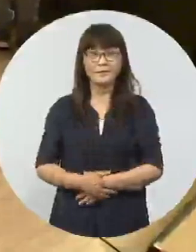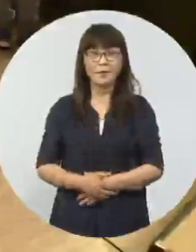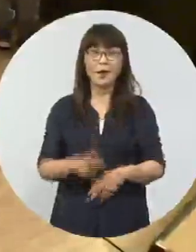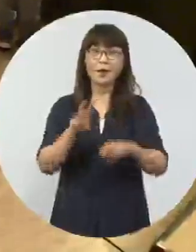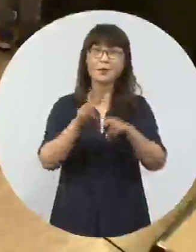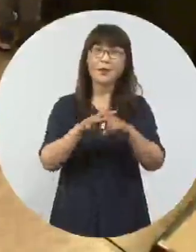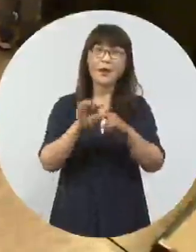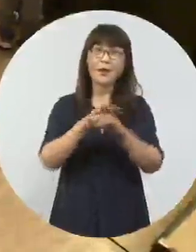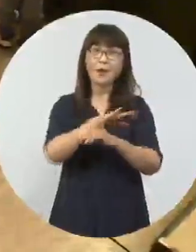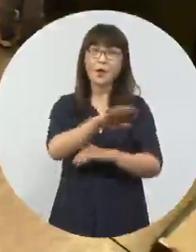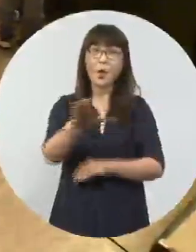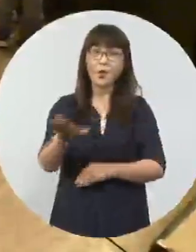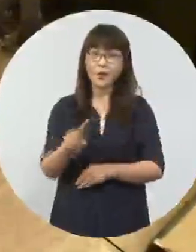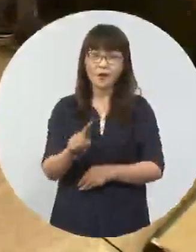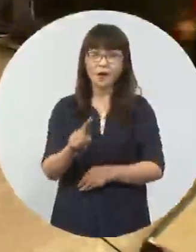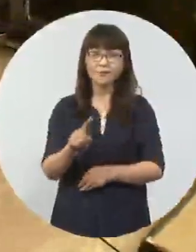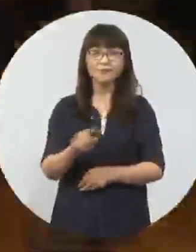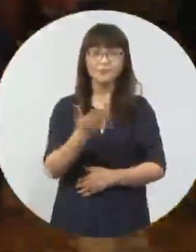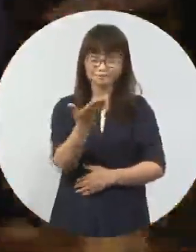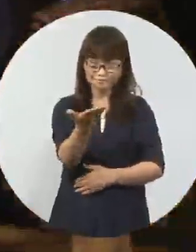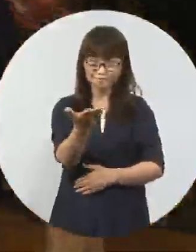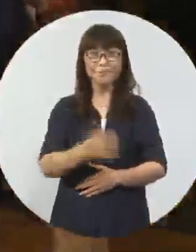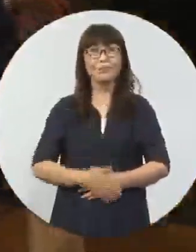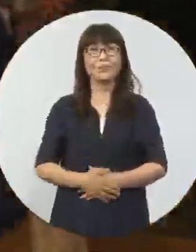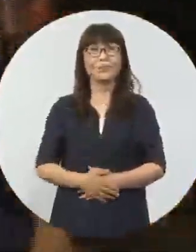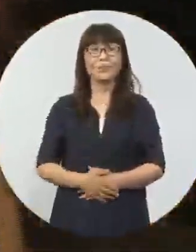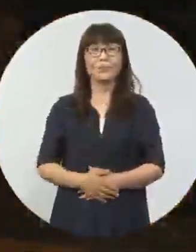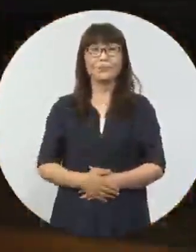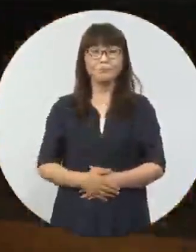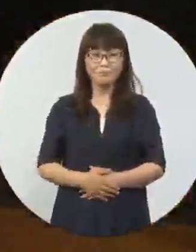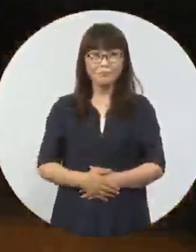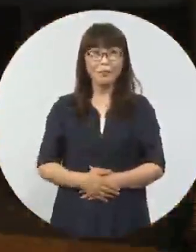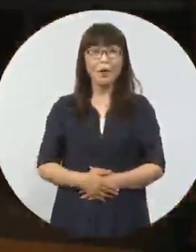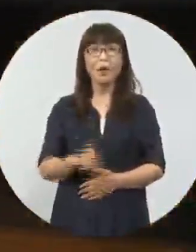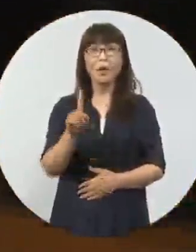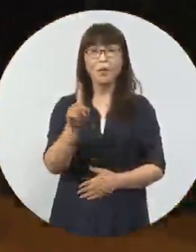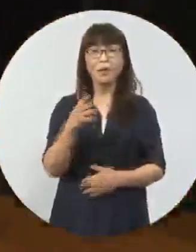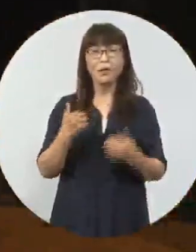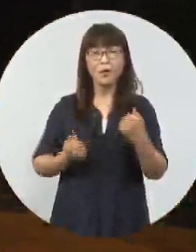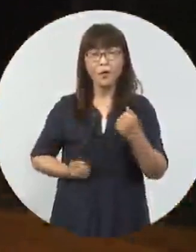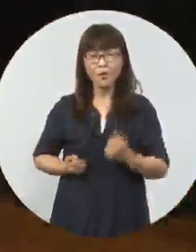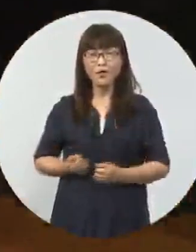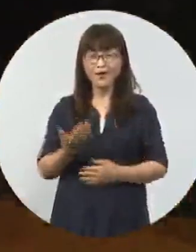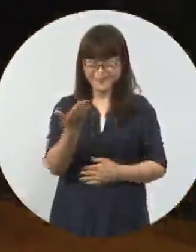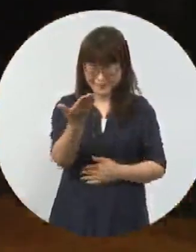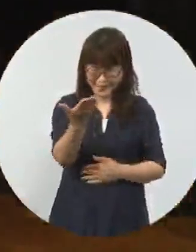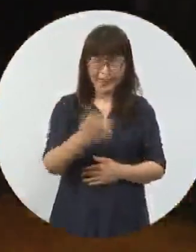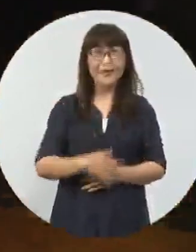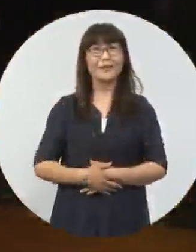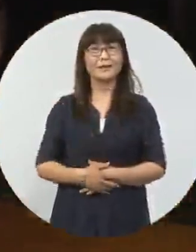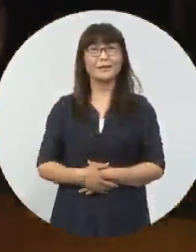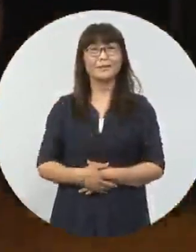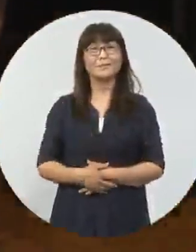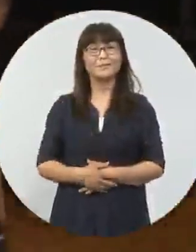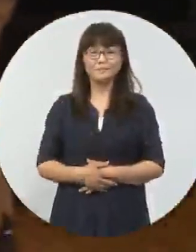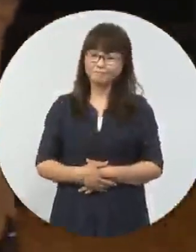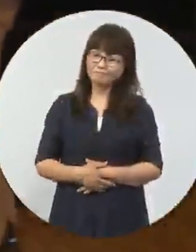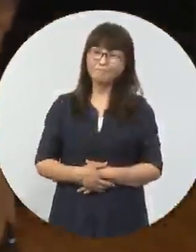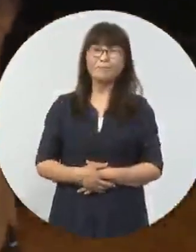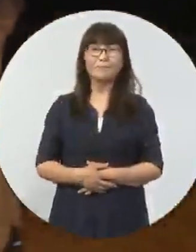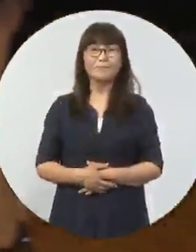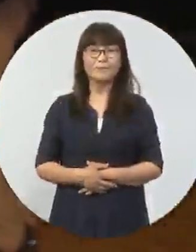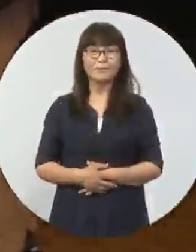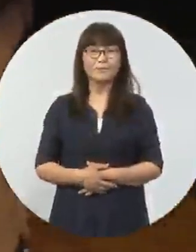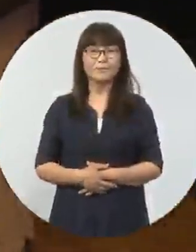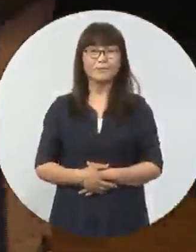参加者の皆さんは、 今いろいろ見てきたけど、今何が一番面白かった、ここまでで、 すごか